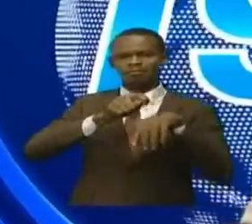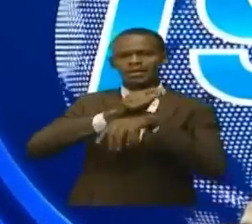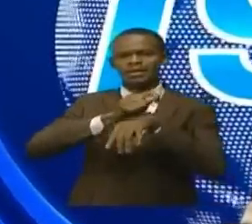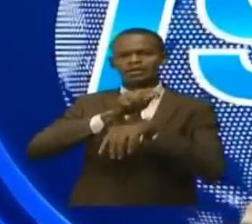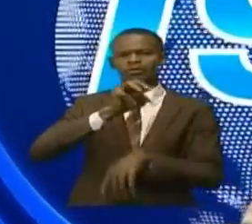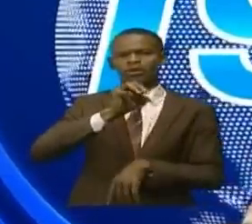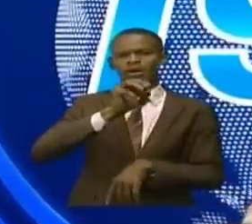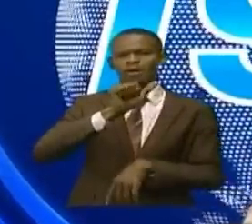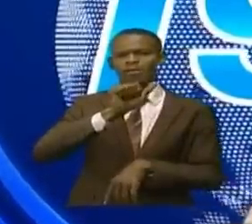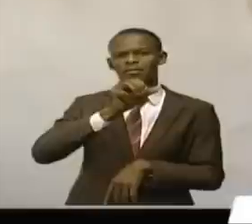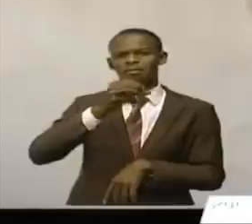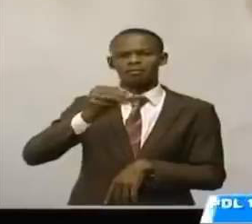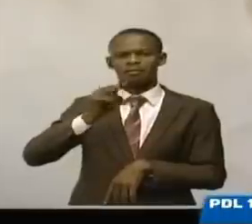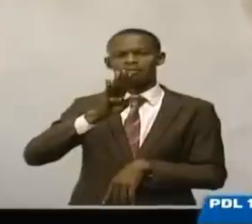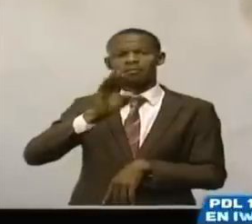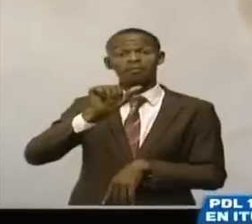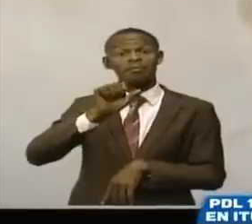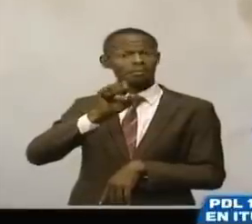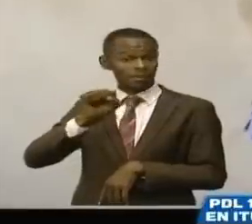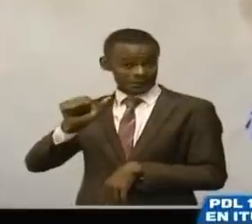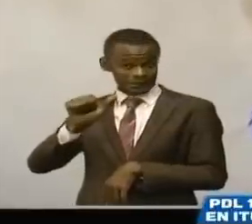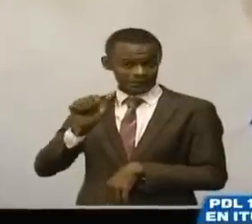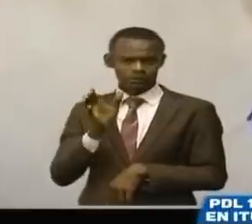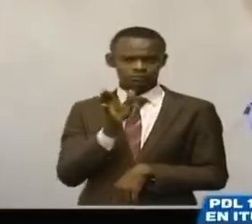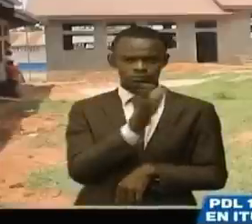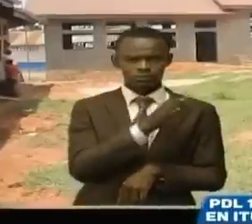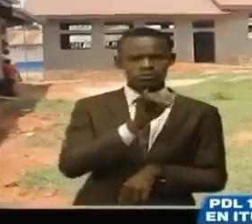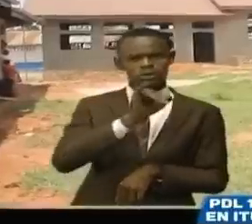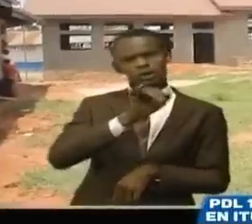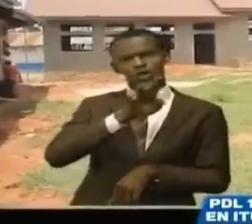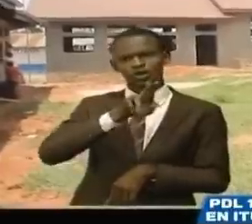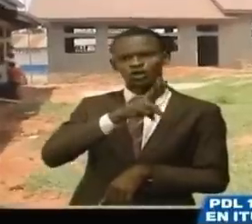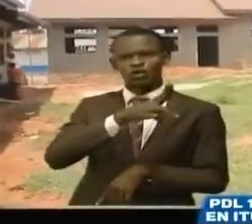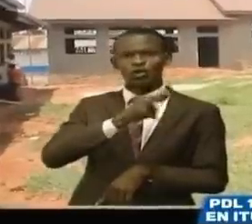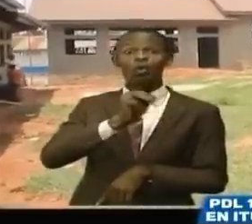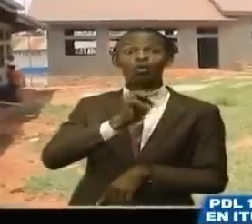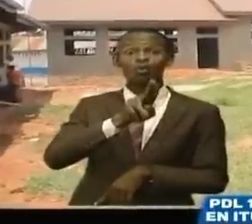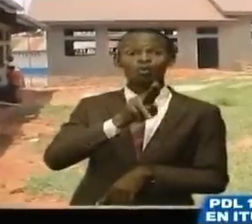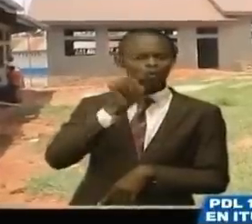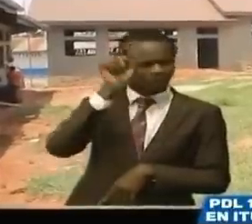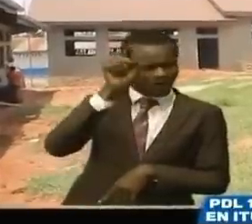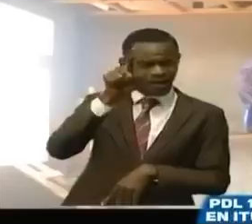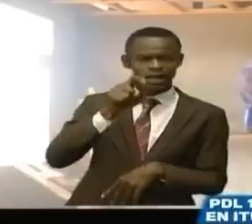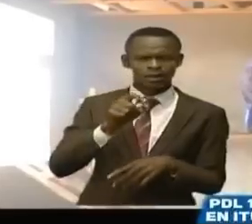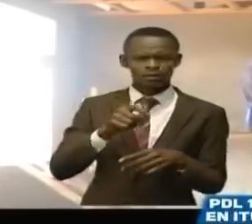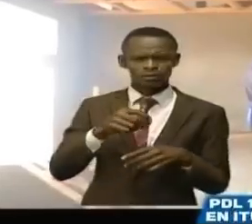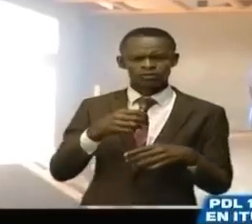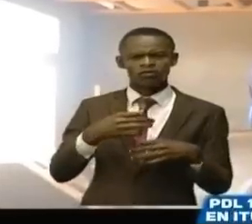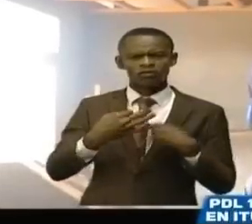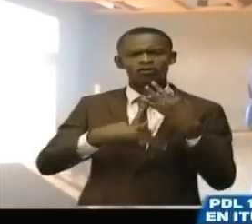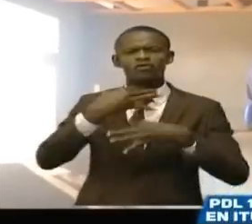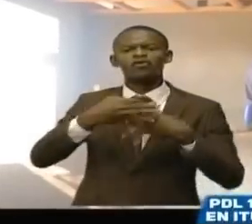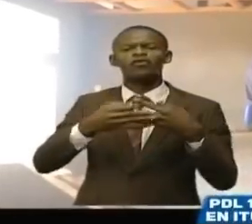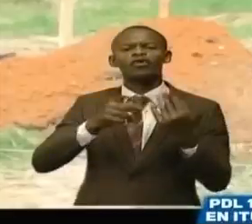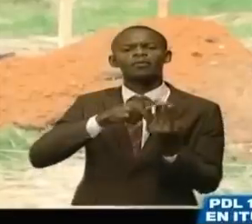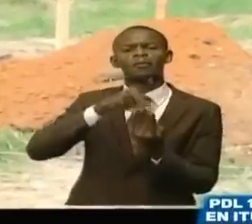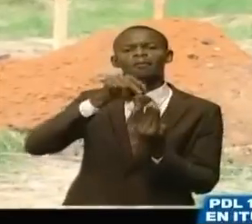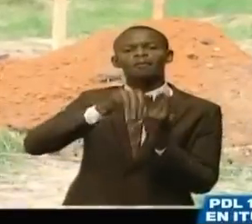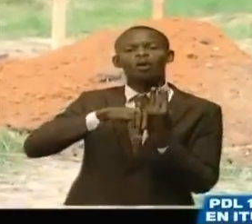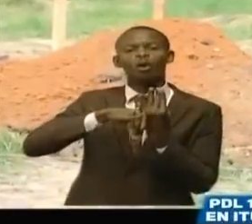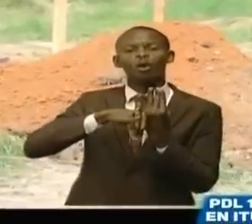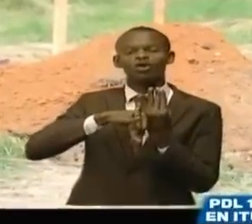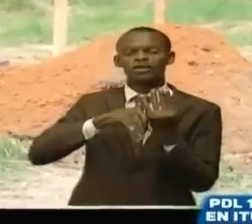bientôt. Reportage. L'exécution sans faille du programme de 145 territoires à Mambasa et Irumu,